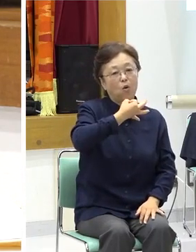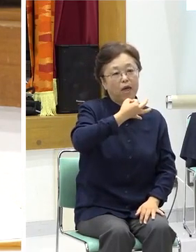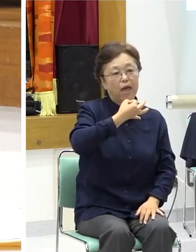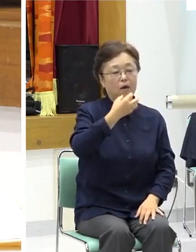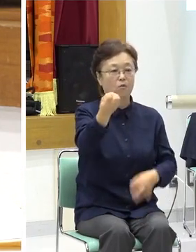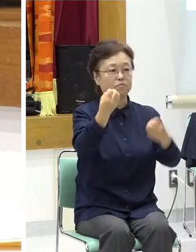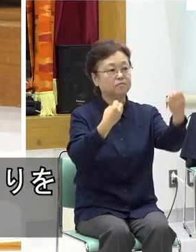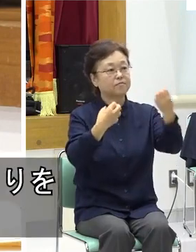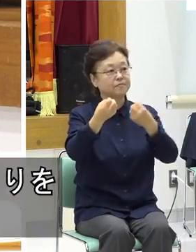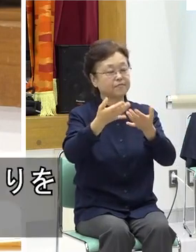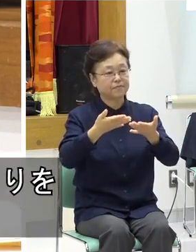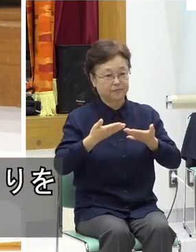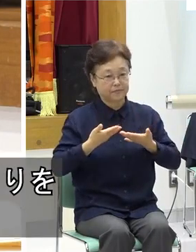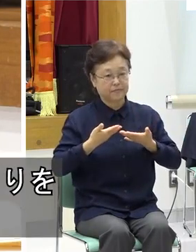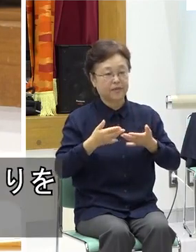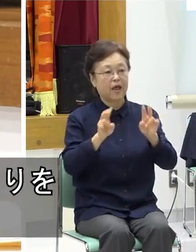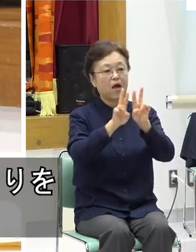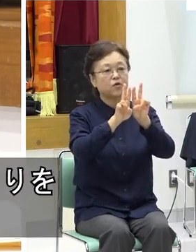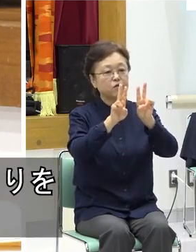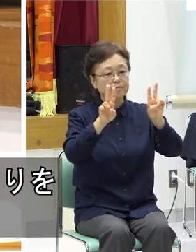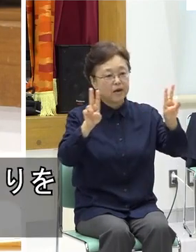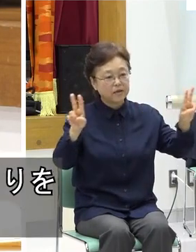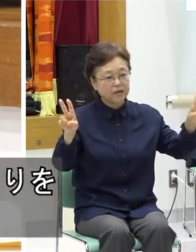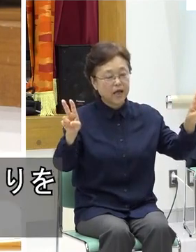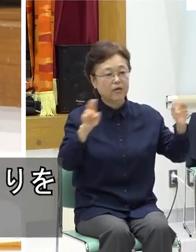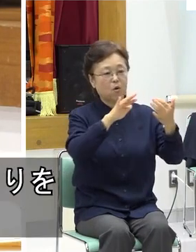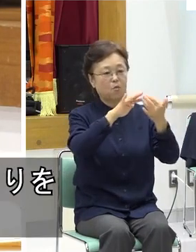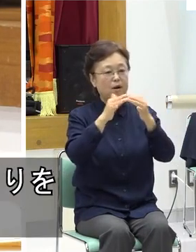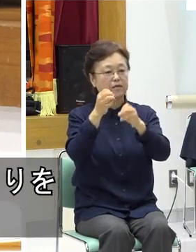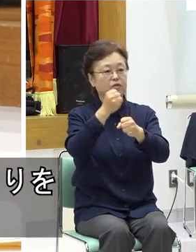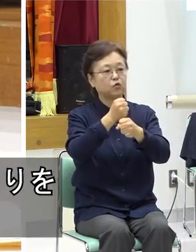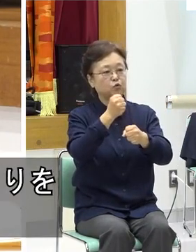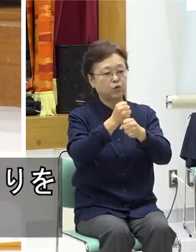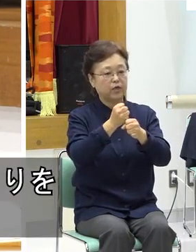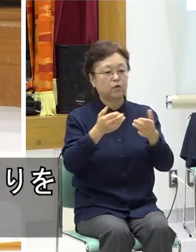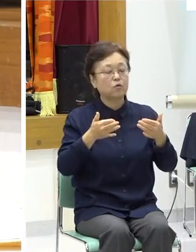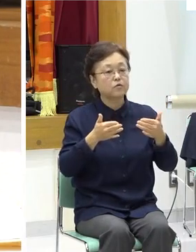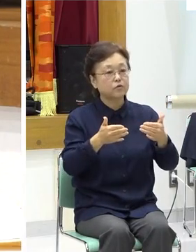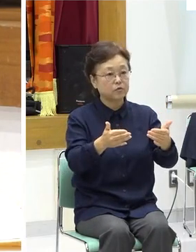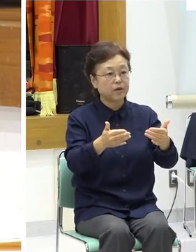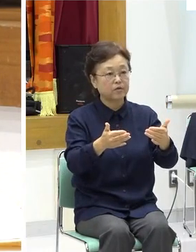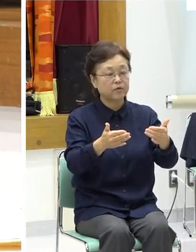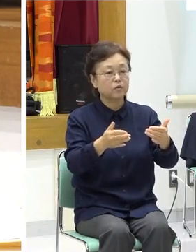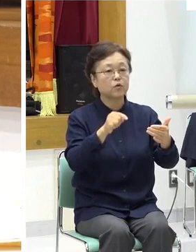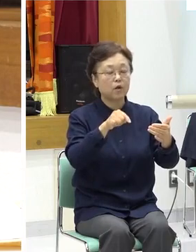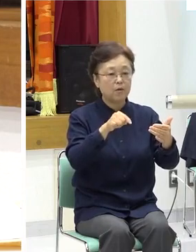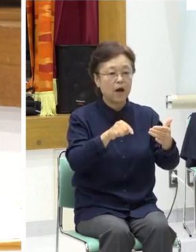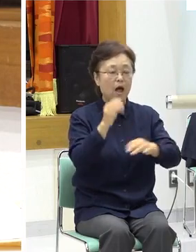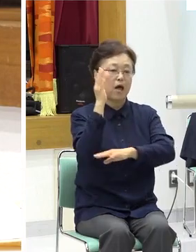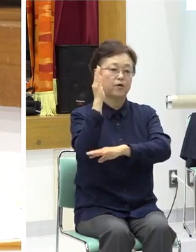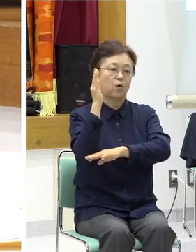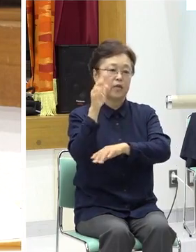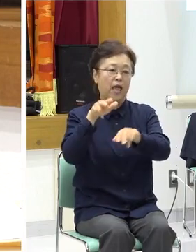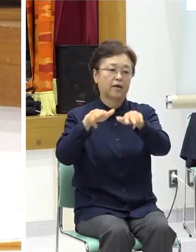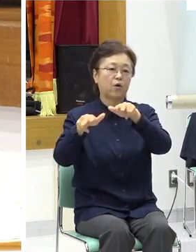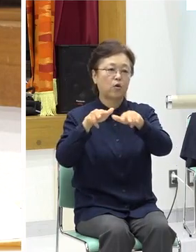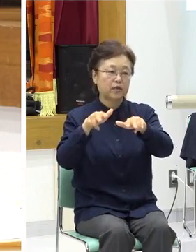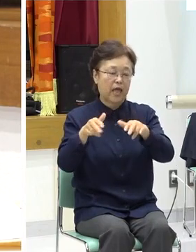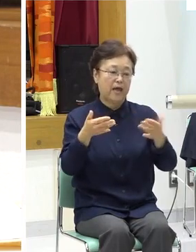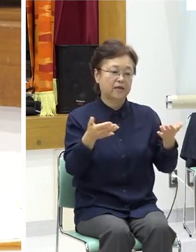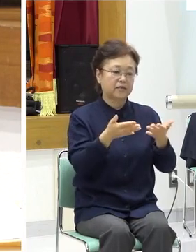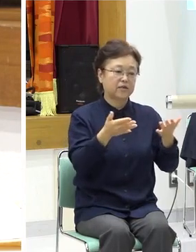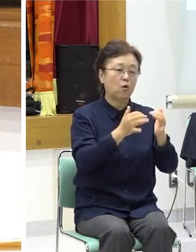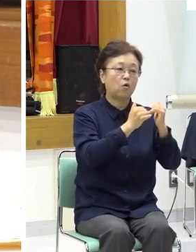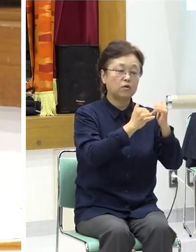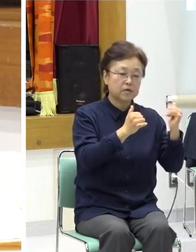ていただければな。やっぱりユニバーサルデザインのまちづくりを進めるっていうのは、もちろん行政や事業者の方